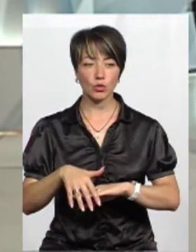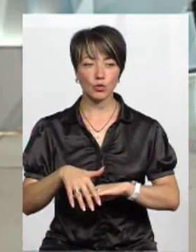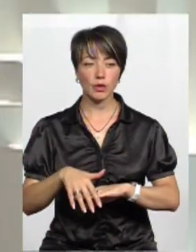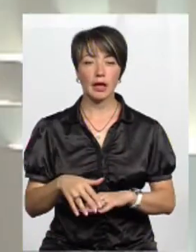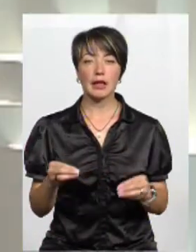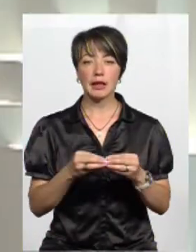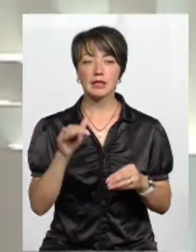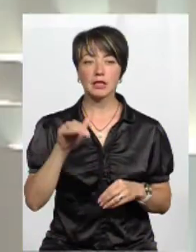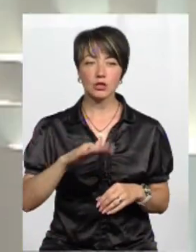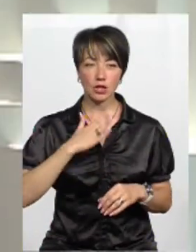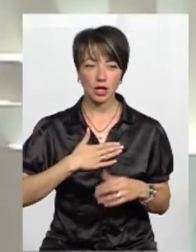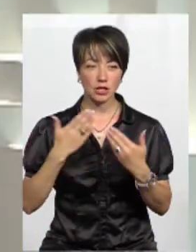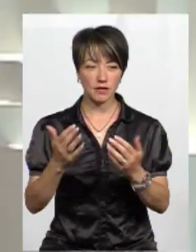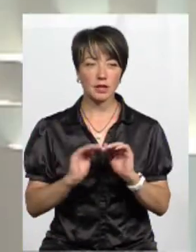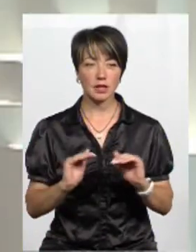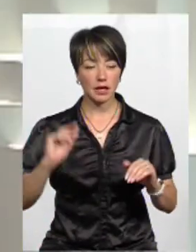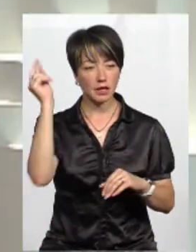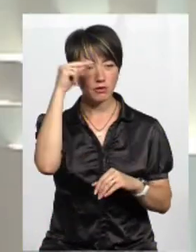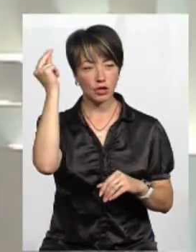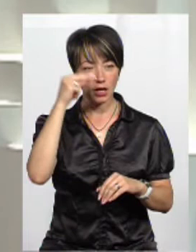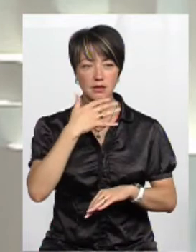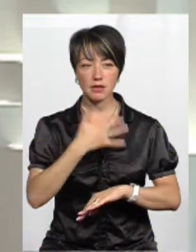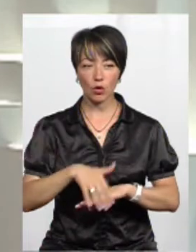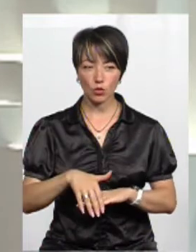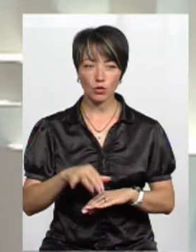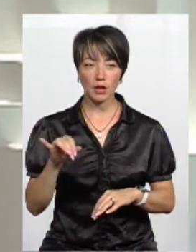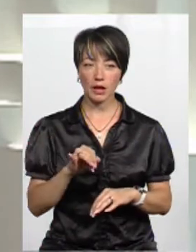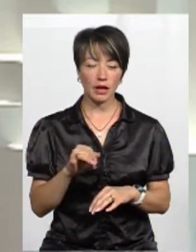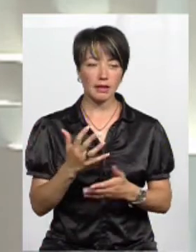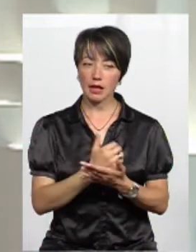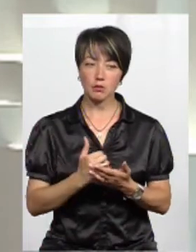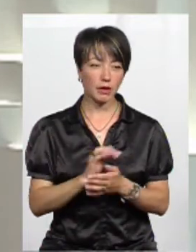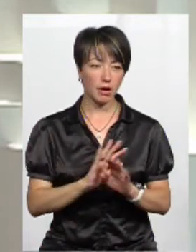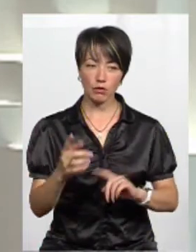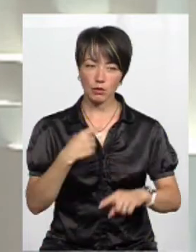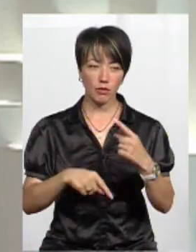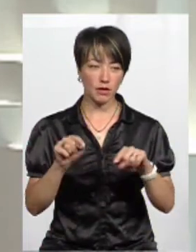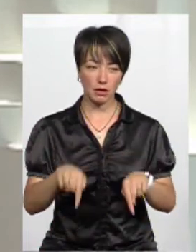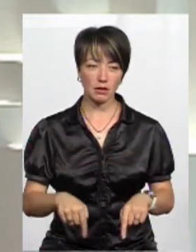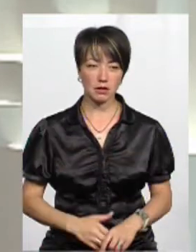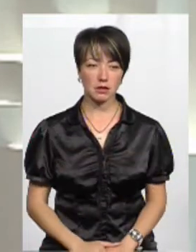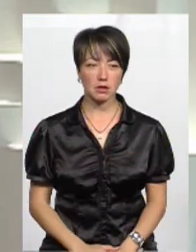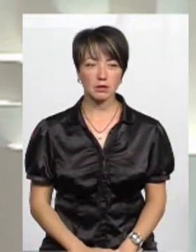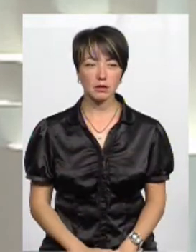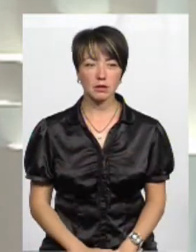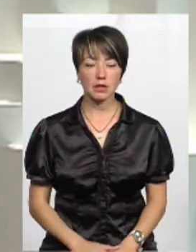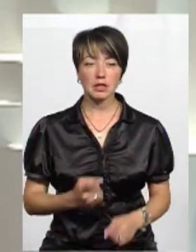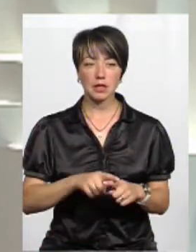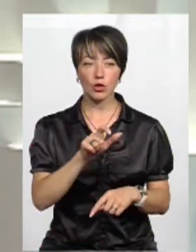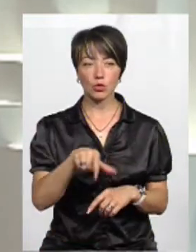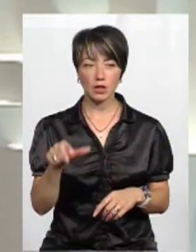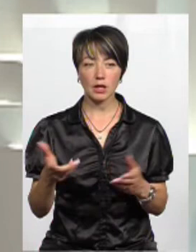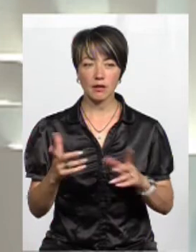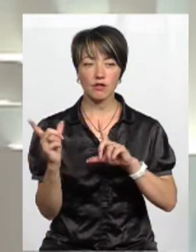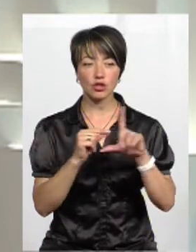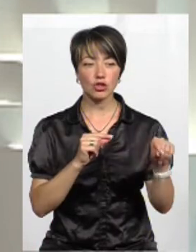кордон. 10 тисяч наших з вами дітей навчається за кордоном, і вони не збираються повертатись назад. Це люди,